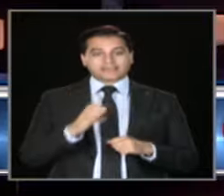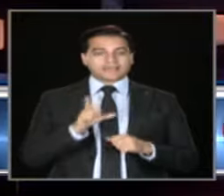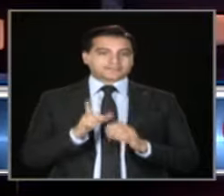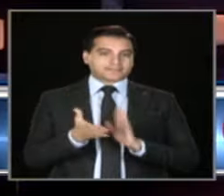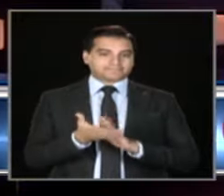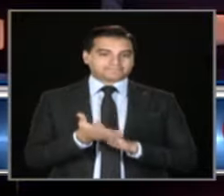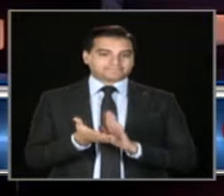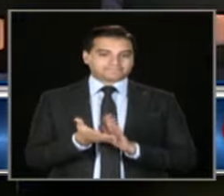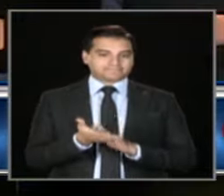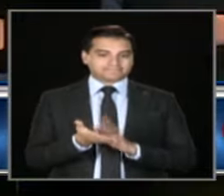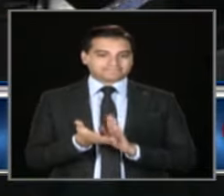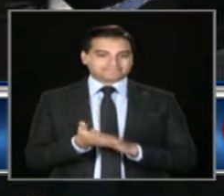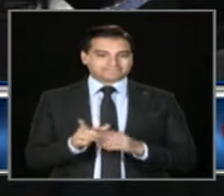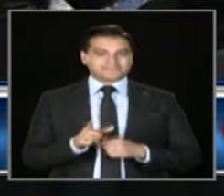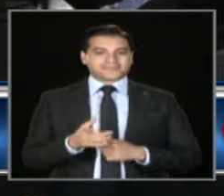صحيحه